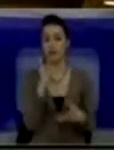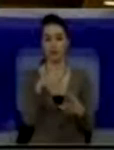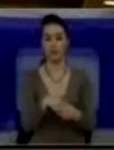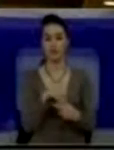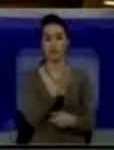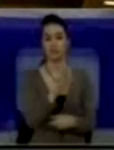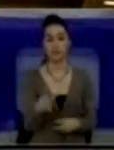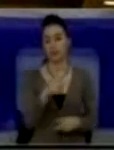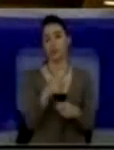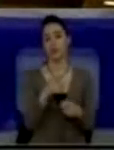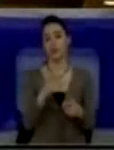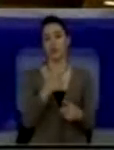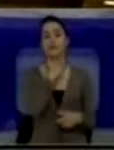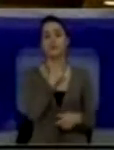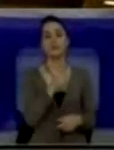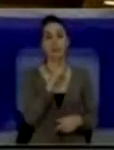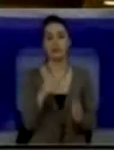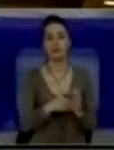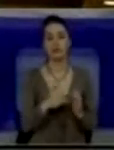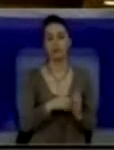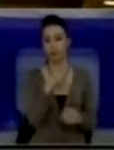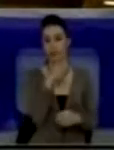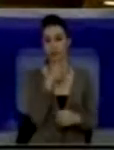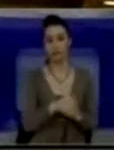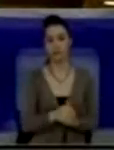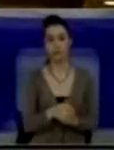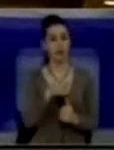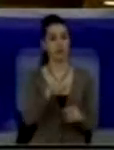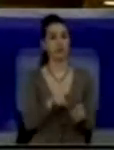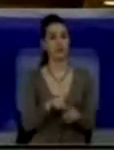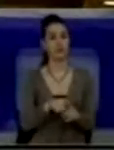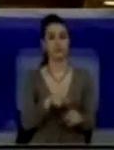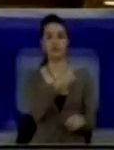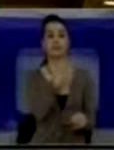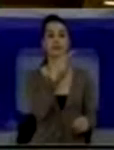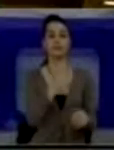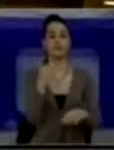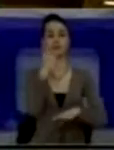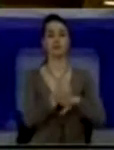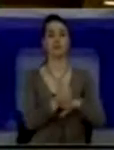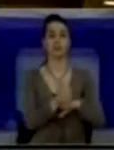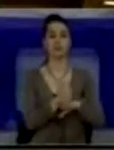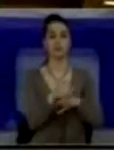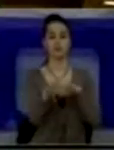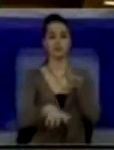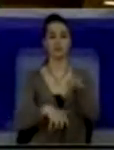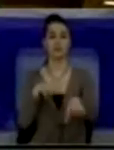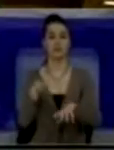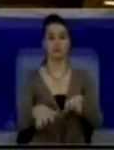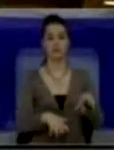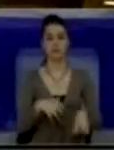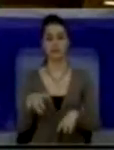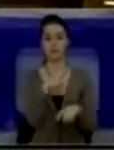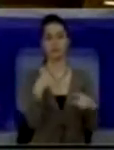të përfundonte. Pra kjo është arsyeja. Krijimi i monopolit i kartelit, në mirë me thonë, nga ana e sigurimeve në